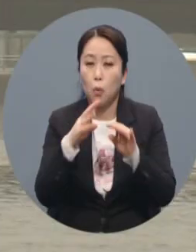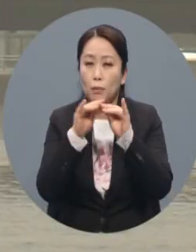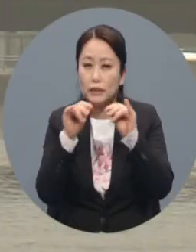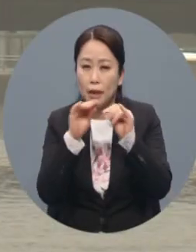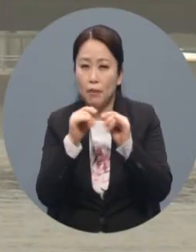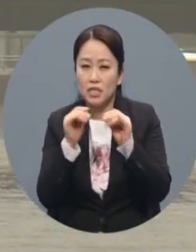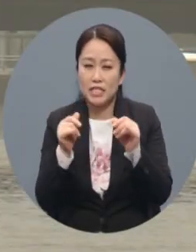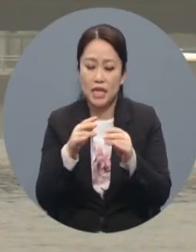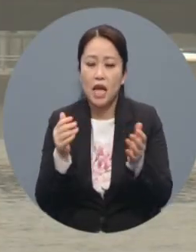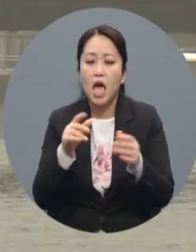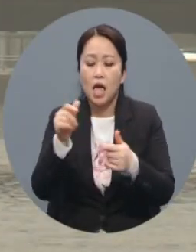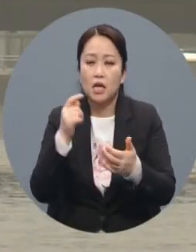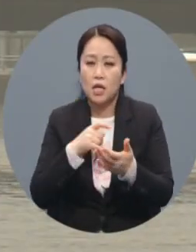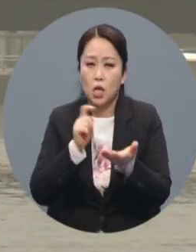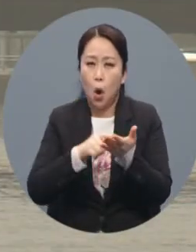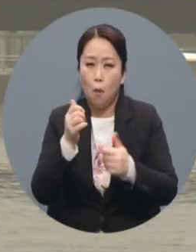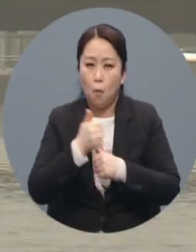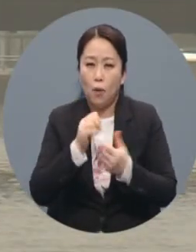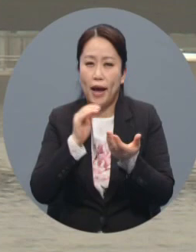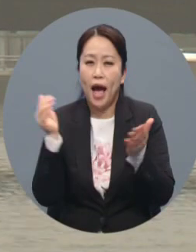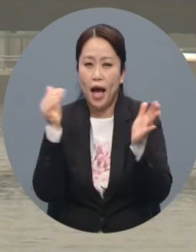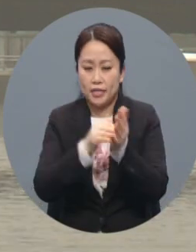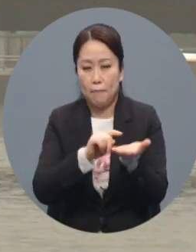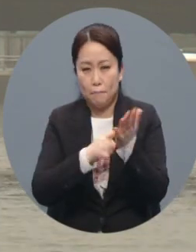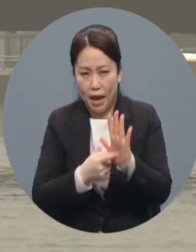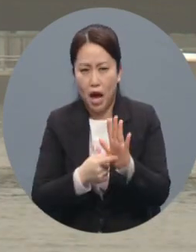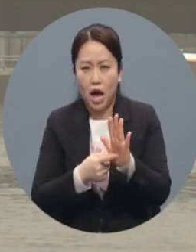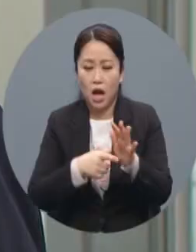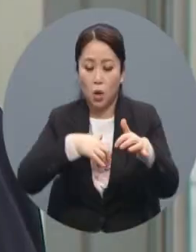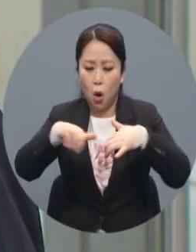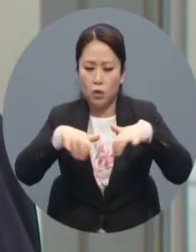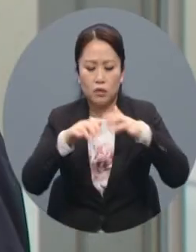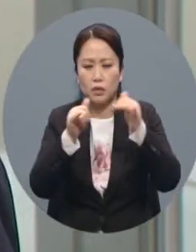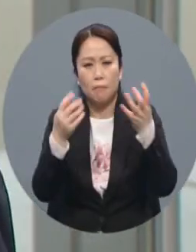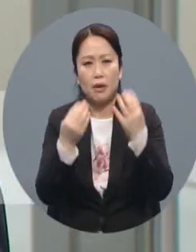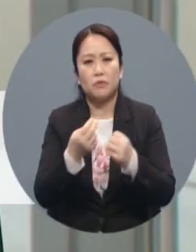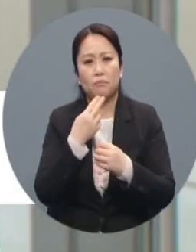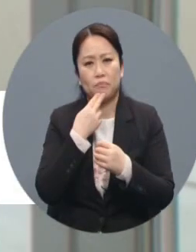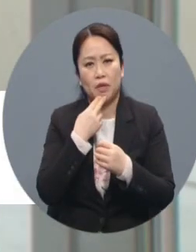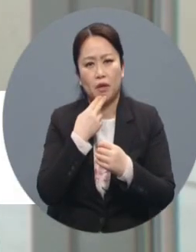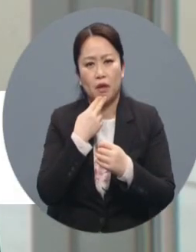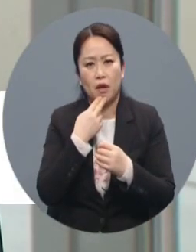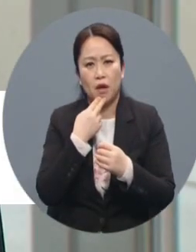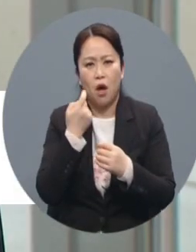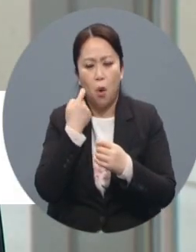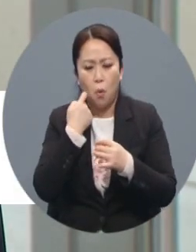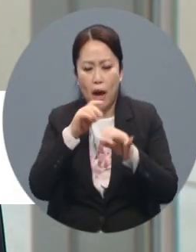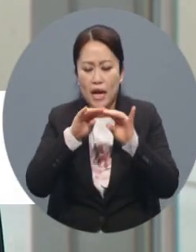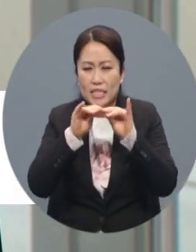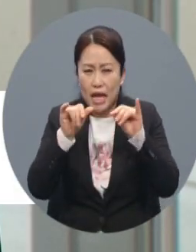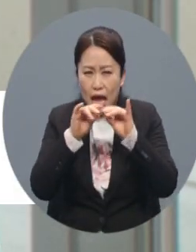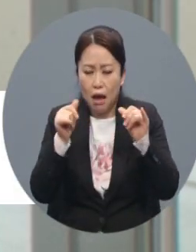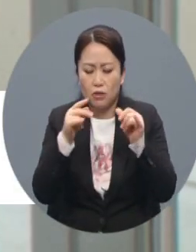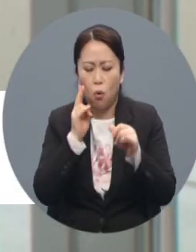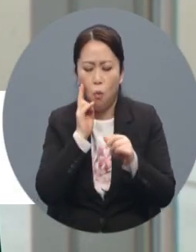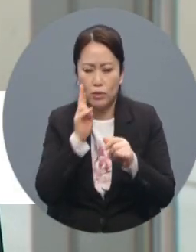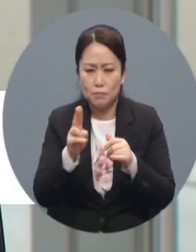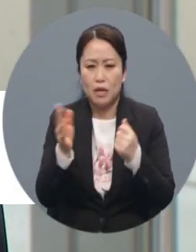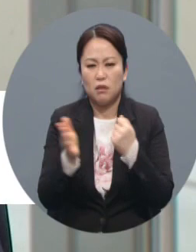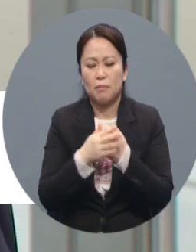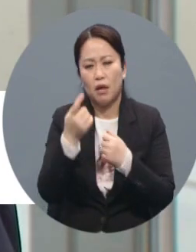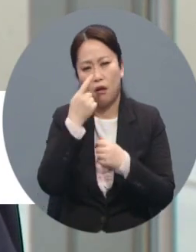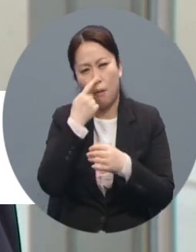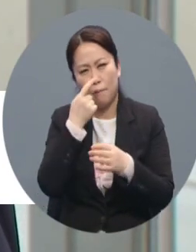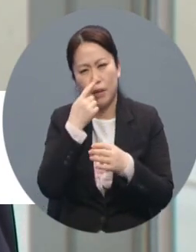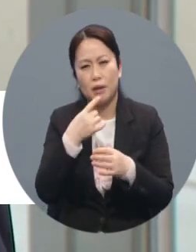발효돼 거리에 사람을 보기 힘들 정도였습니다. 꽃 보러 왔는데 황사가 너무 심해서 지금 뭐 커피만 한 잔 하고 갈까